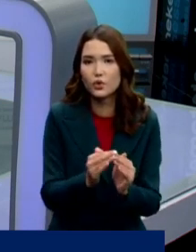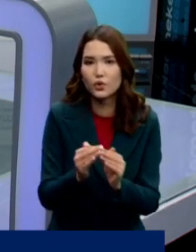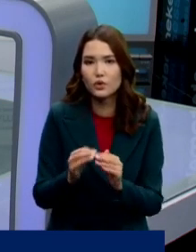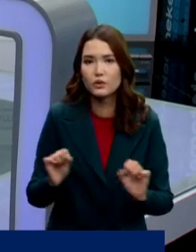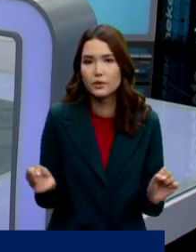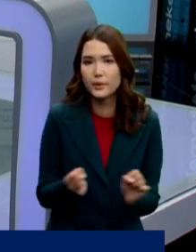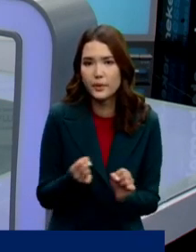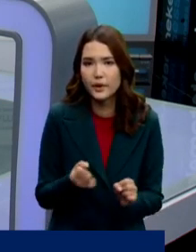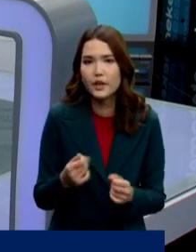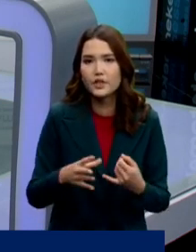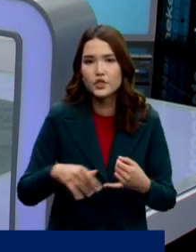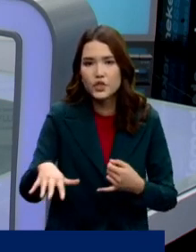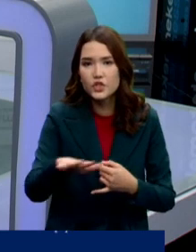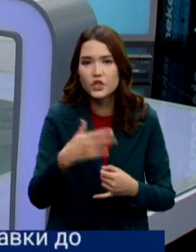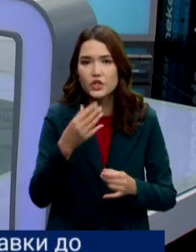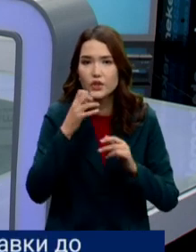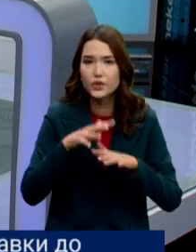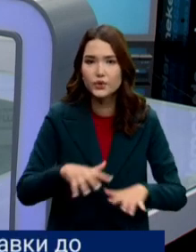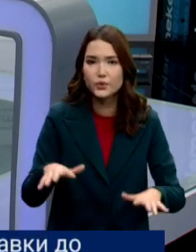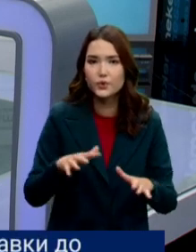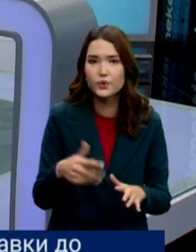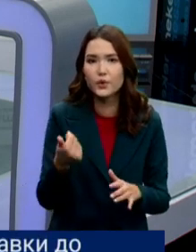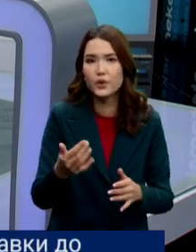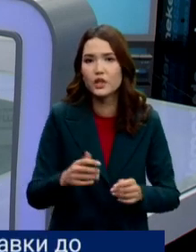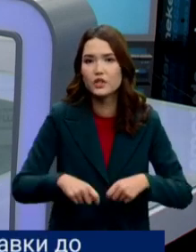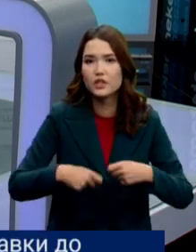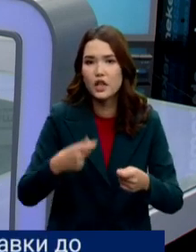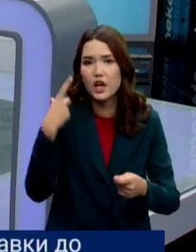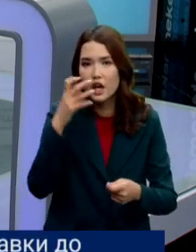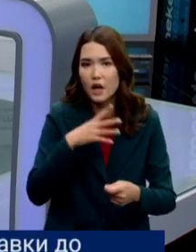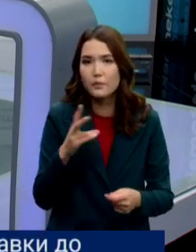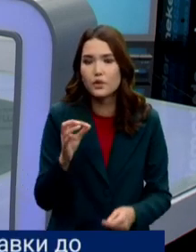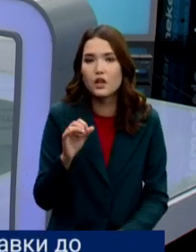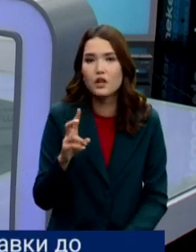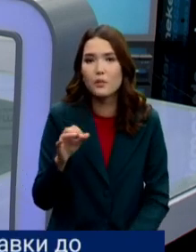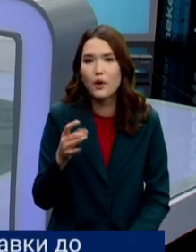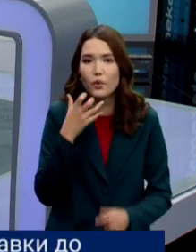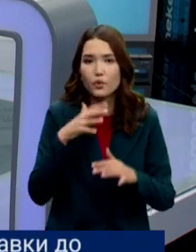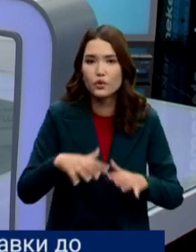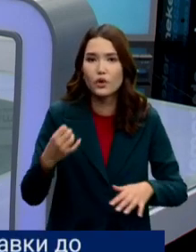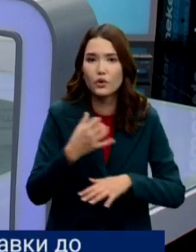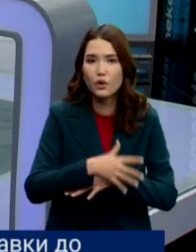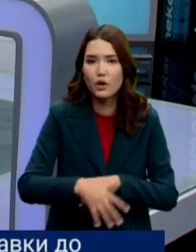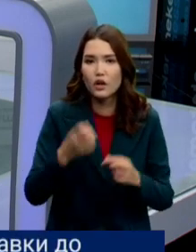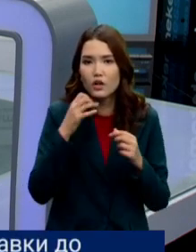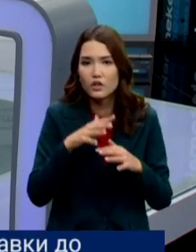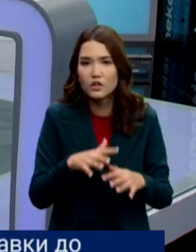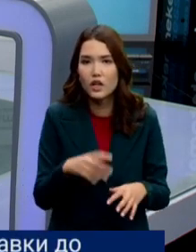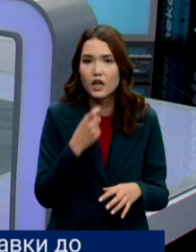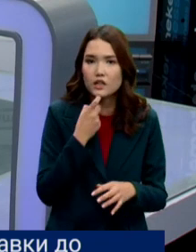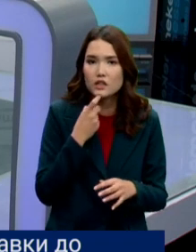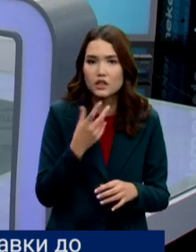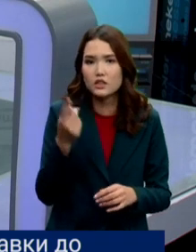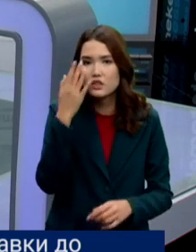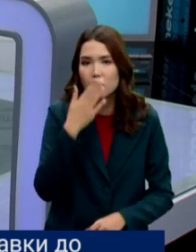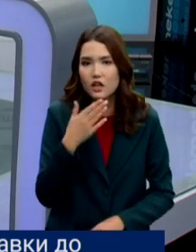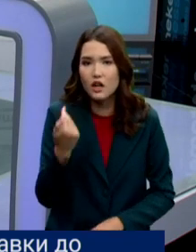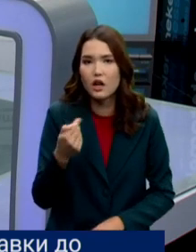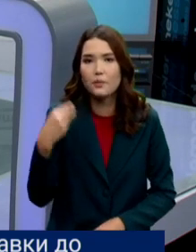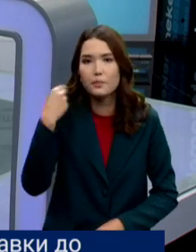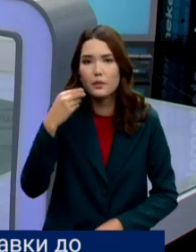отыр. Жергілікті билік жылудың жертөлелерге жеткенін айтады. Ал Екібастұздағы жылу орталығының жыларман күйін айтып жазда президентке